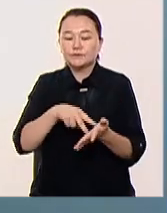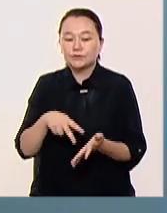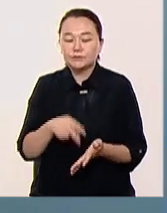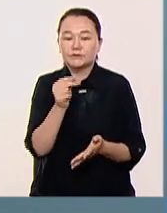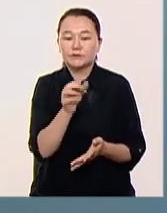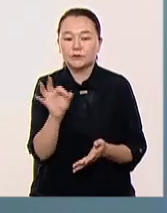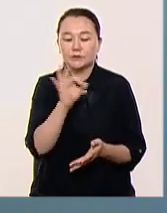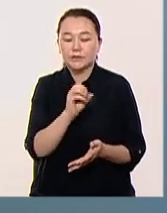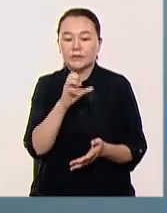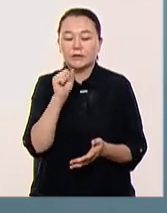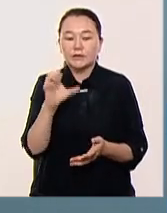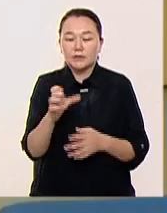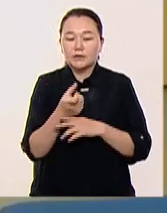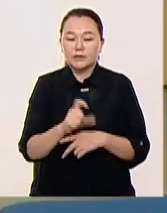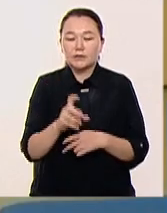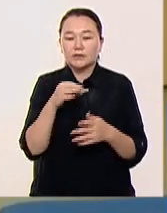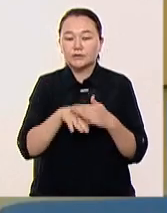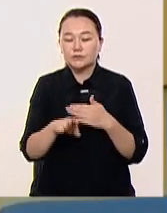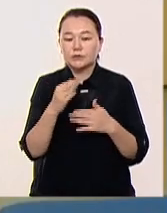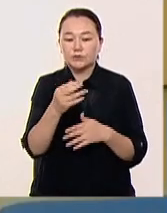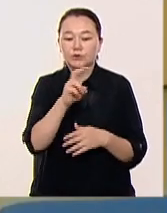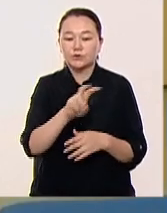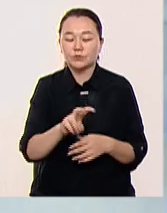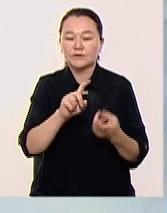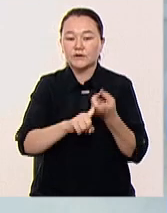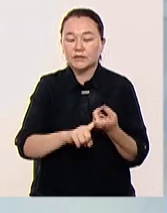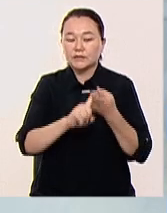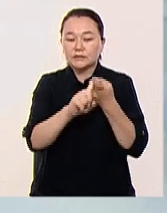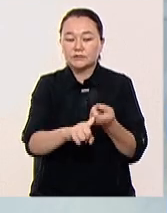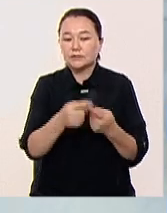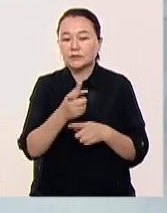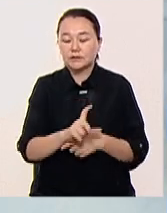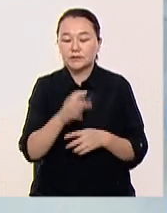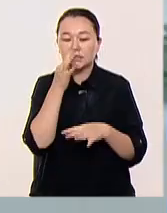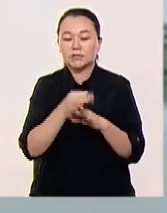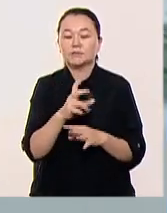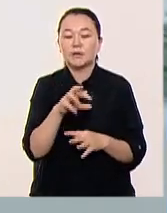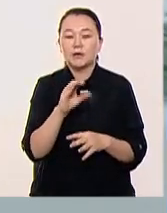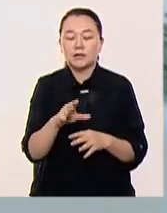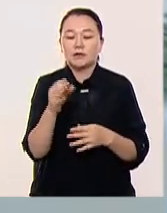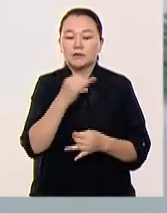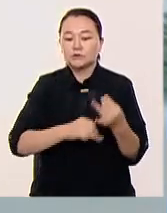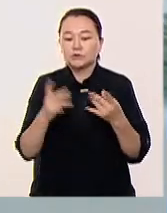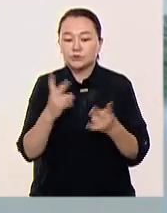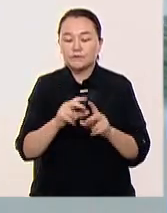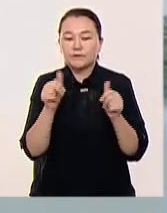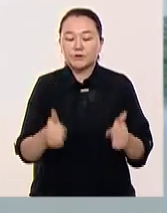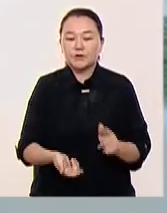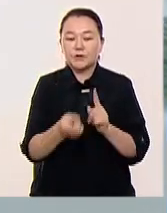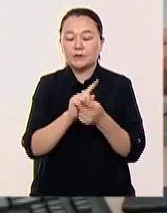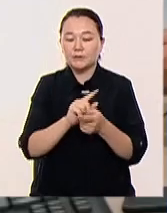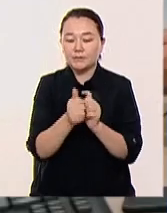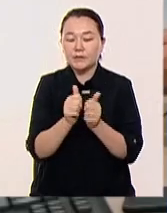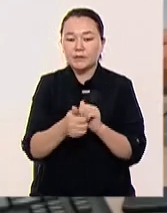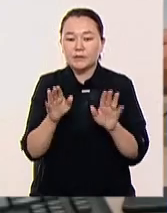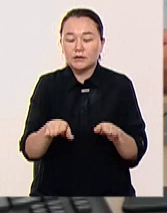валют ЕАЭС формируется, исходя из их курса к доллару, отметил Смаилов. Необходимо обсудить формирование обменных курсов с